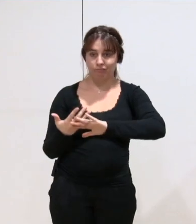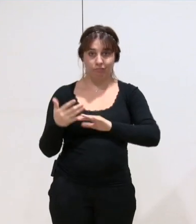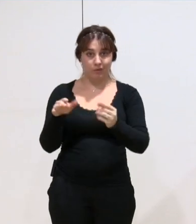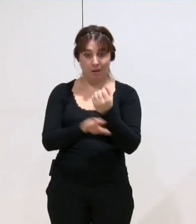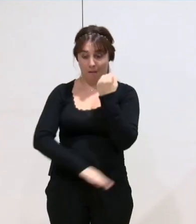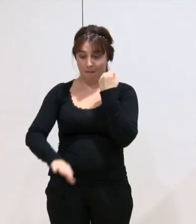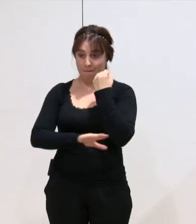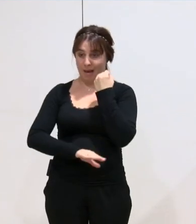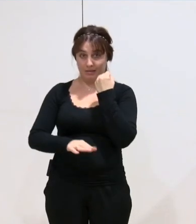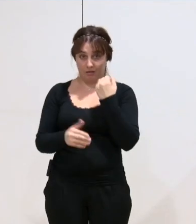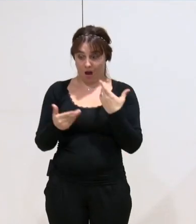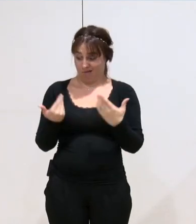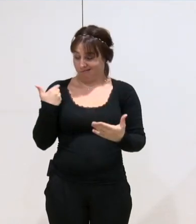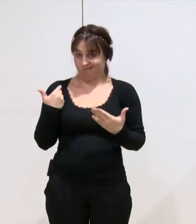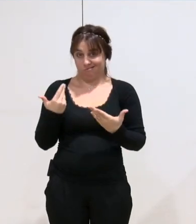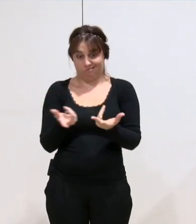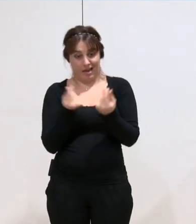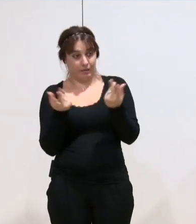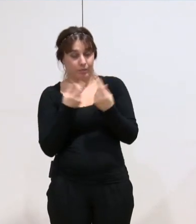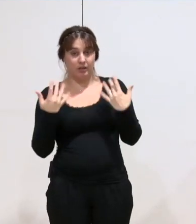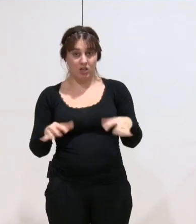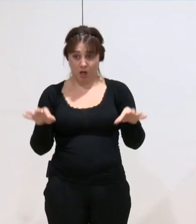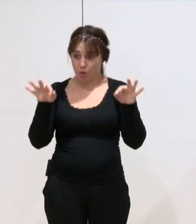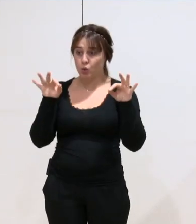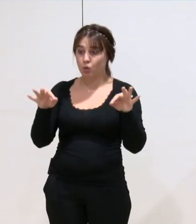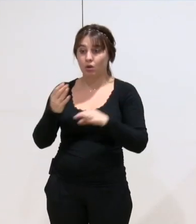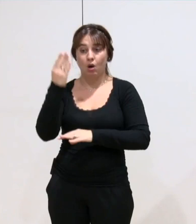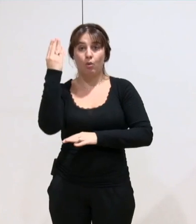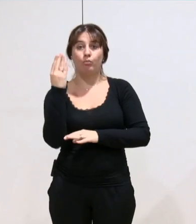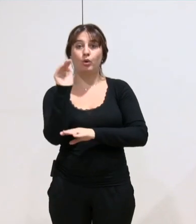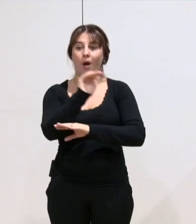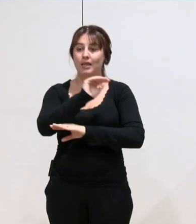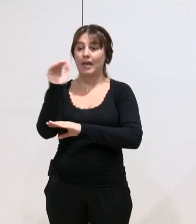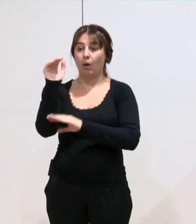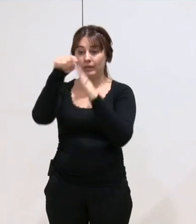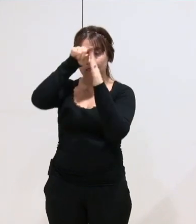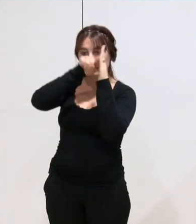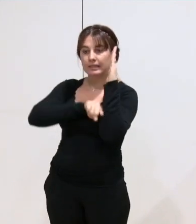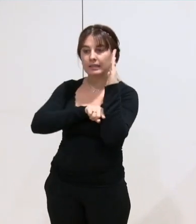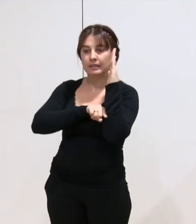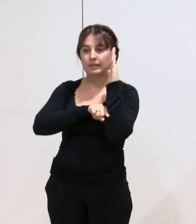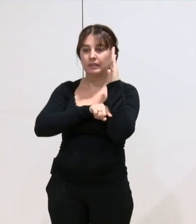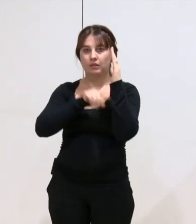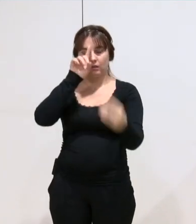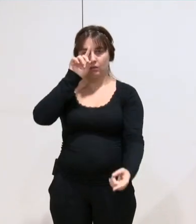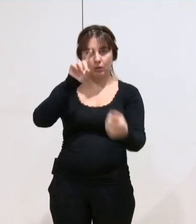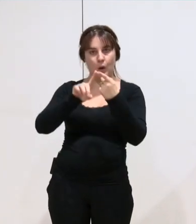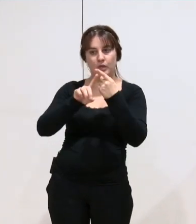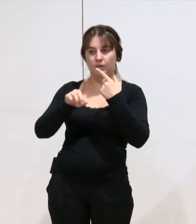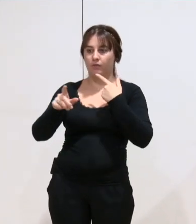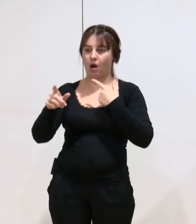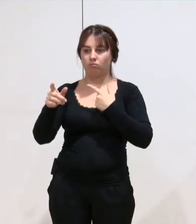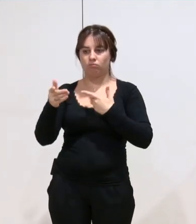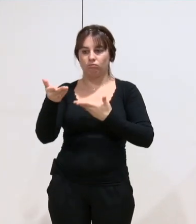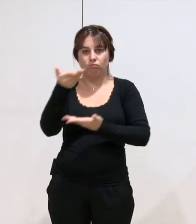d'être évoquées, c'est-à-dire effectivement obtenir des garanties qui vont dans le sens d'un retour à une meilleure fortune en cas